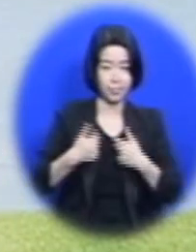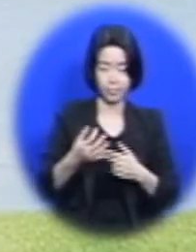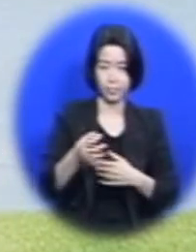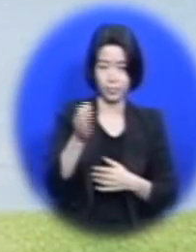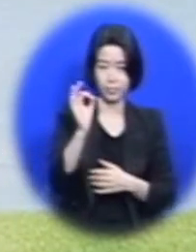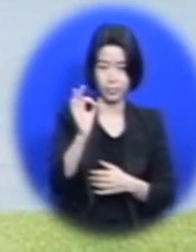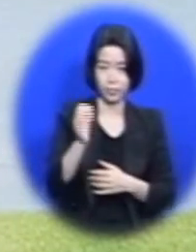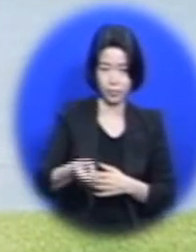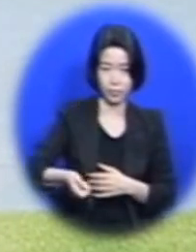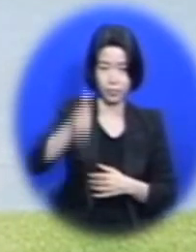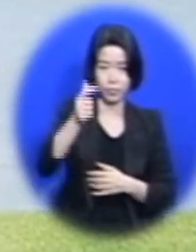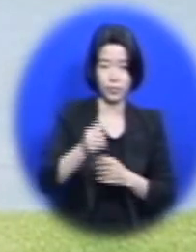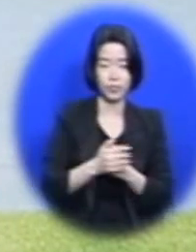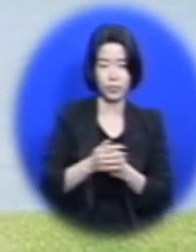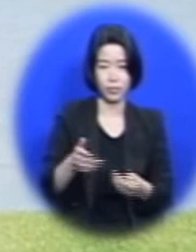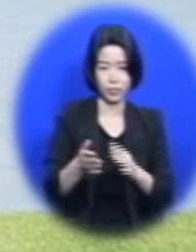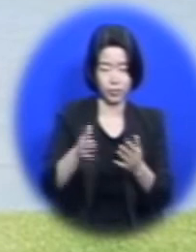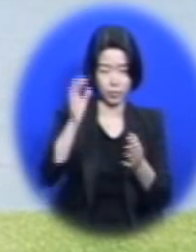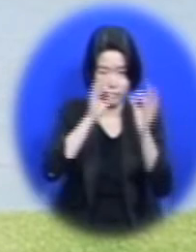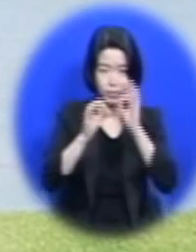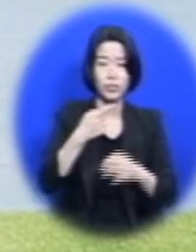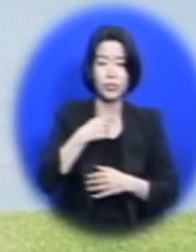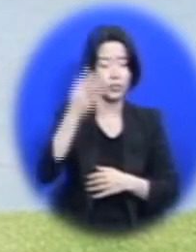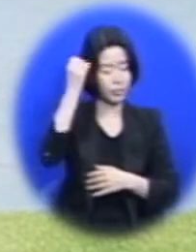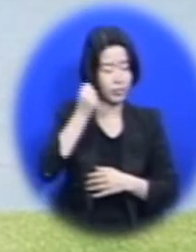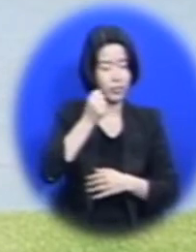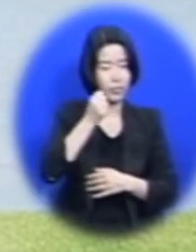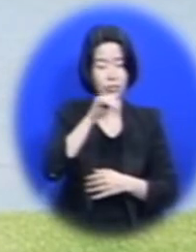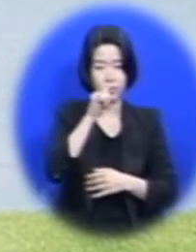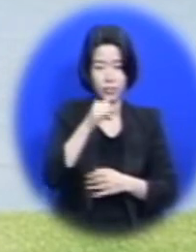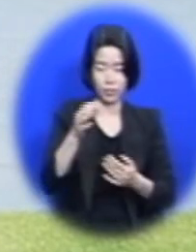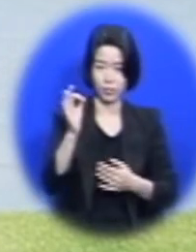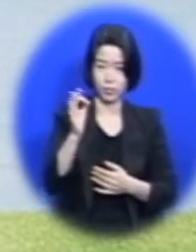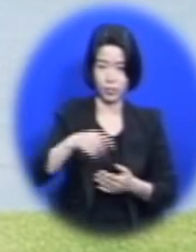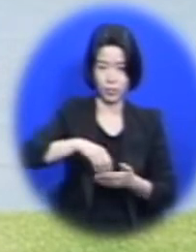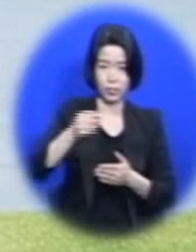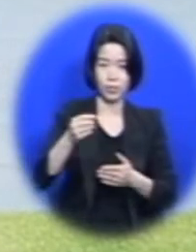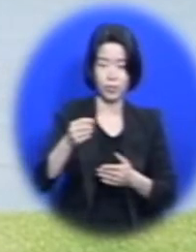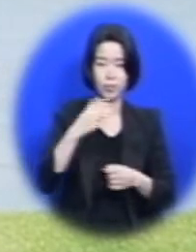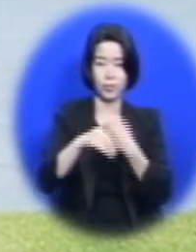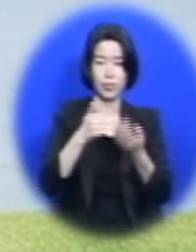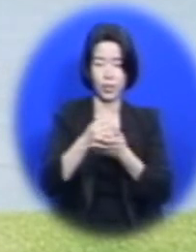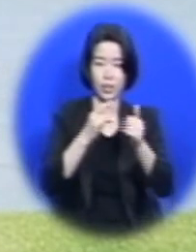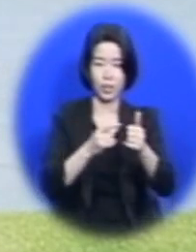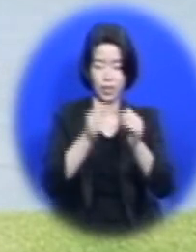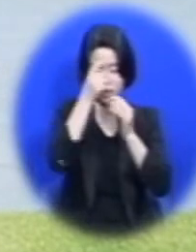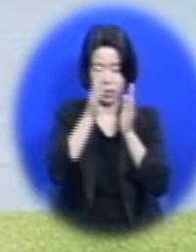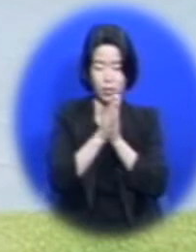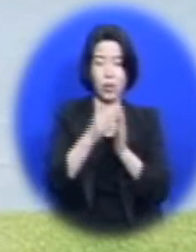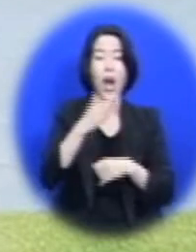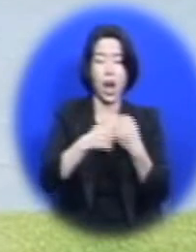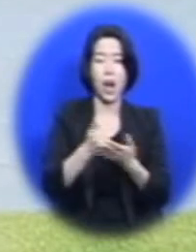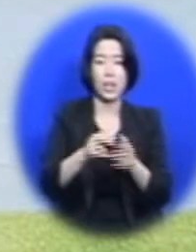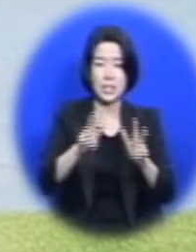동전으로 길을 찾았던 그 기억이 나서 동전을 꺼냈어요. 그리고 하나님께 기도합니다. 하나님, 제가